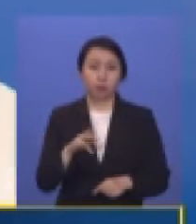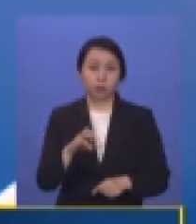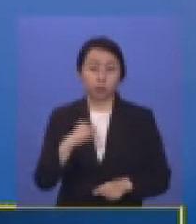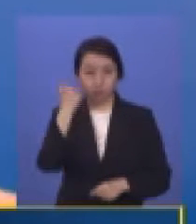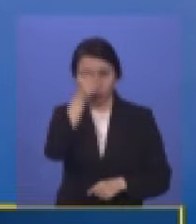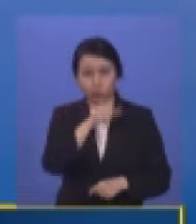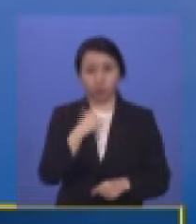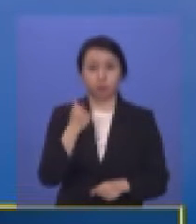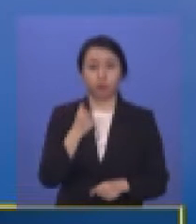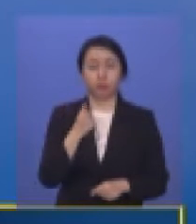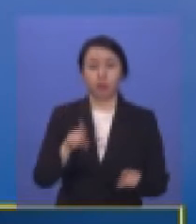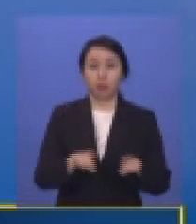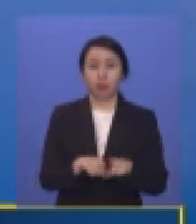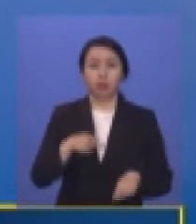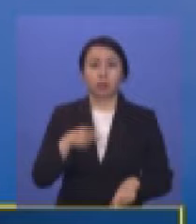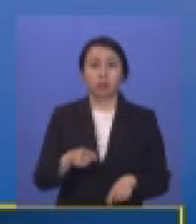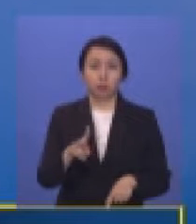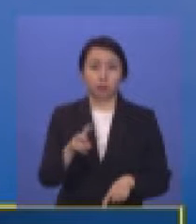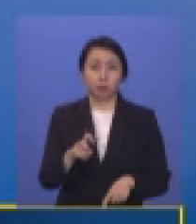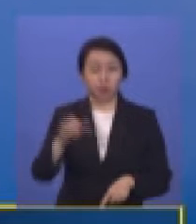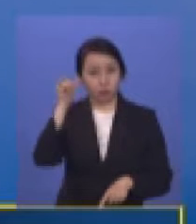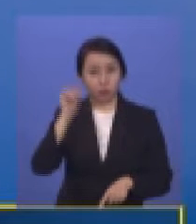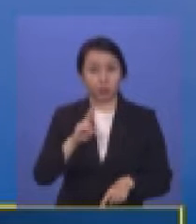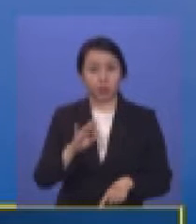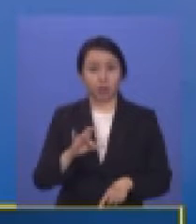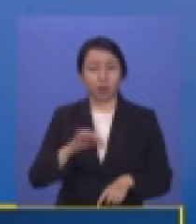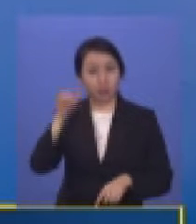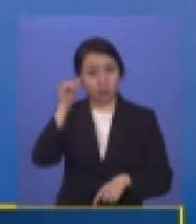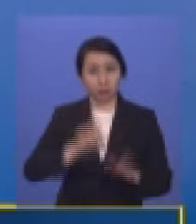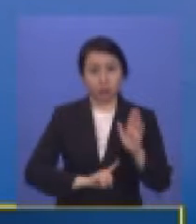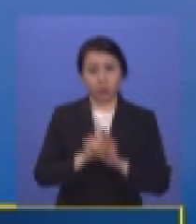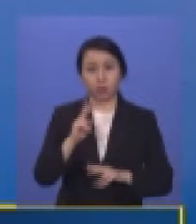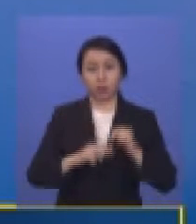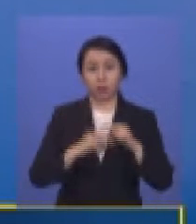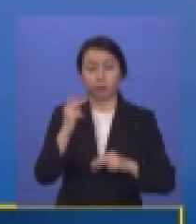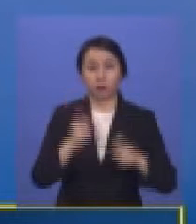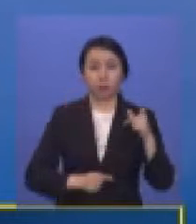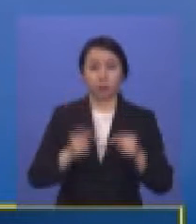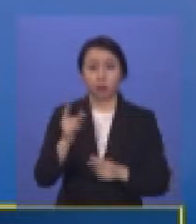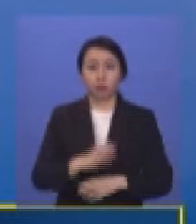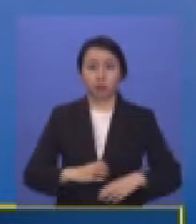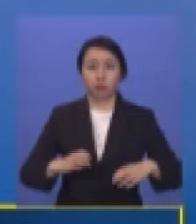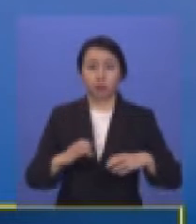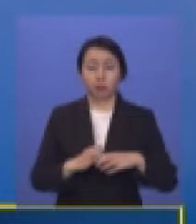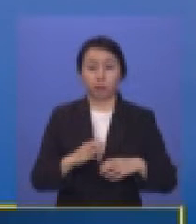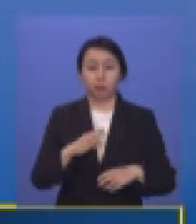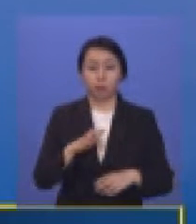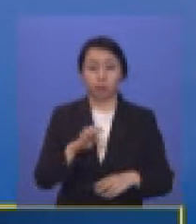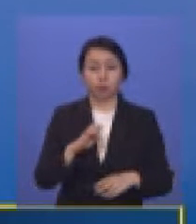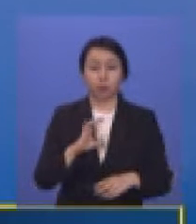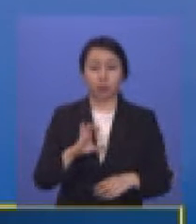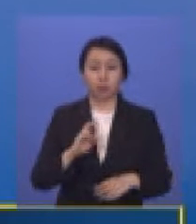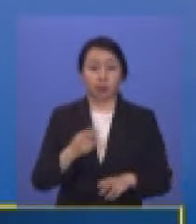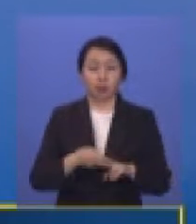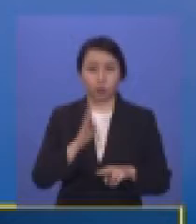год. Также на 1200 голов КРС ведется начато строительство молочно-товарной фермы в ТО «Будённая СК»,